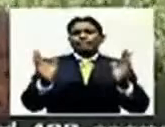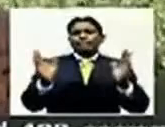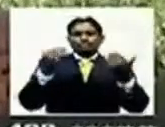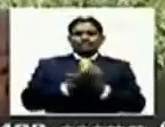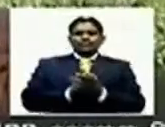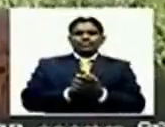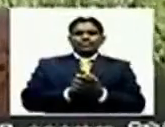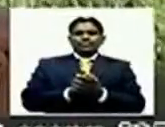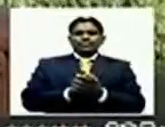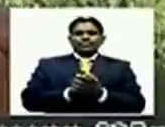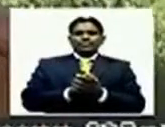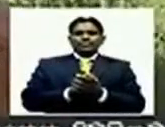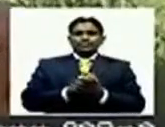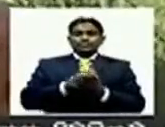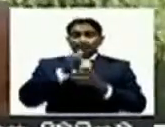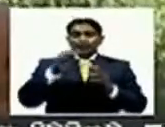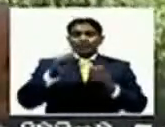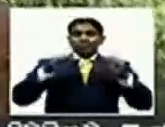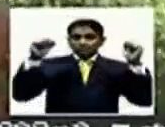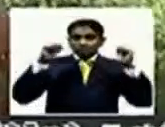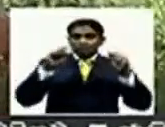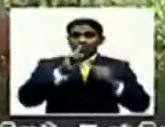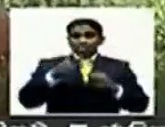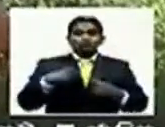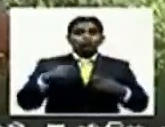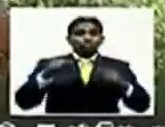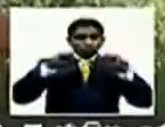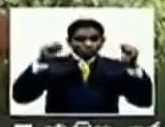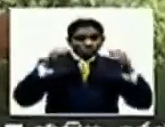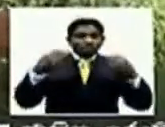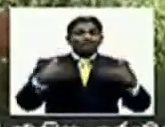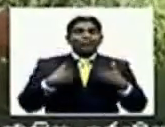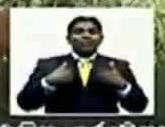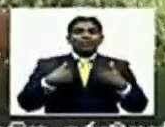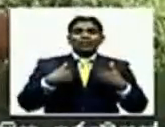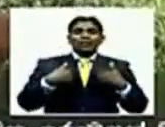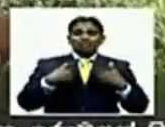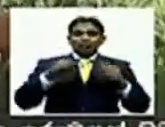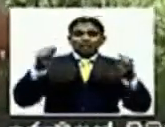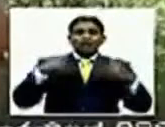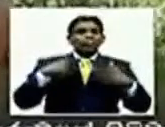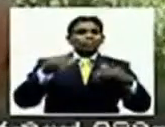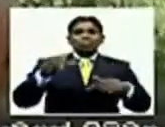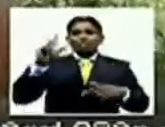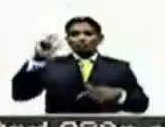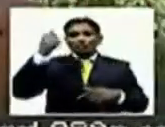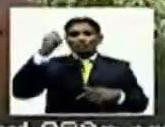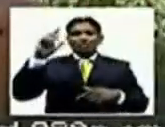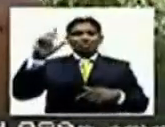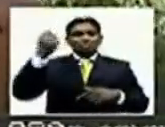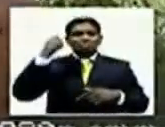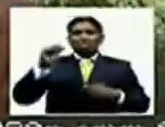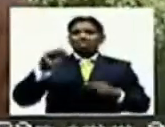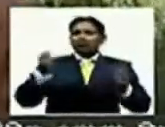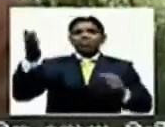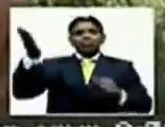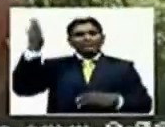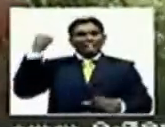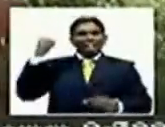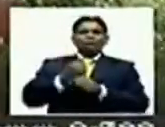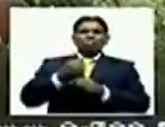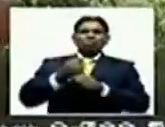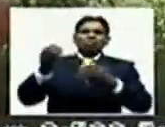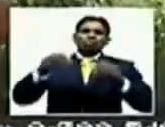සත්‍යග්‍රහය කරුවා උද්ඝෝෂණ කරුවා මේවයින් ප්‍රතිඵලයක් ගිය ආණ්ඩුව දුන්නේ නැහැ. මේ ආණ්ඩුවට